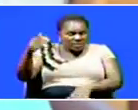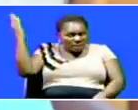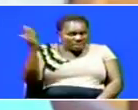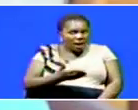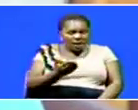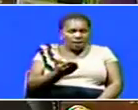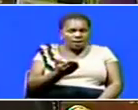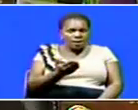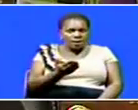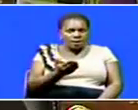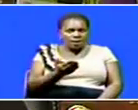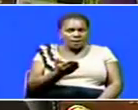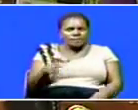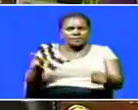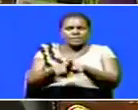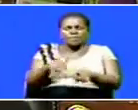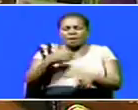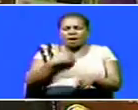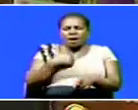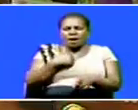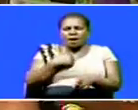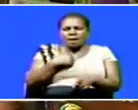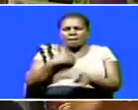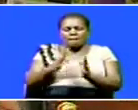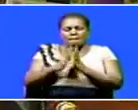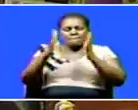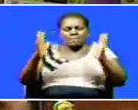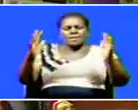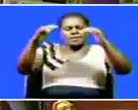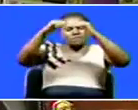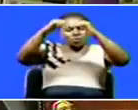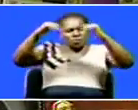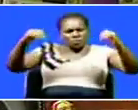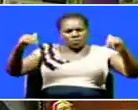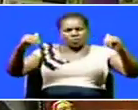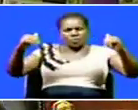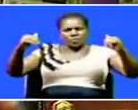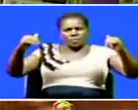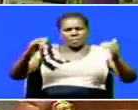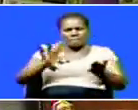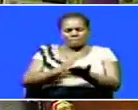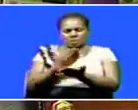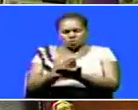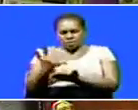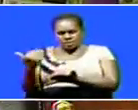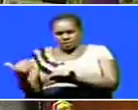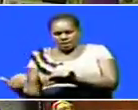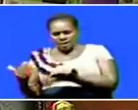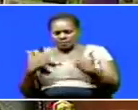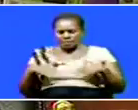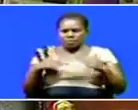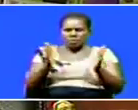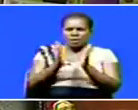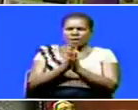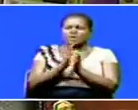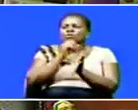panga? There is also a very, very serious gap between the young generation